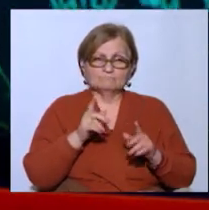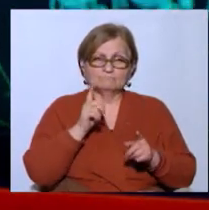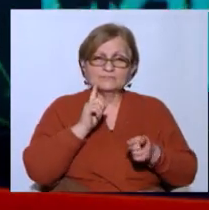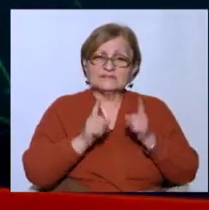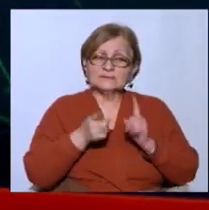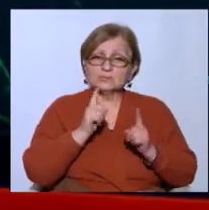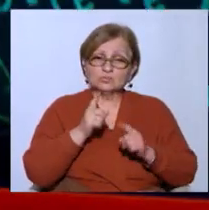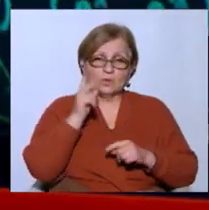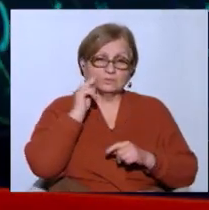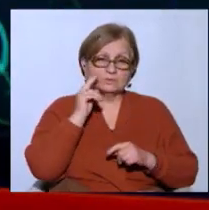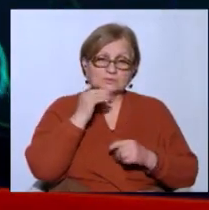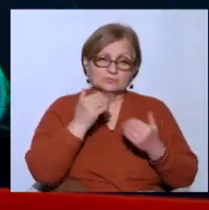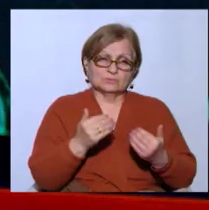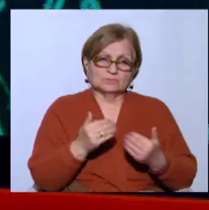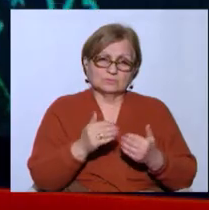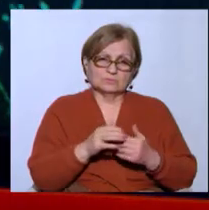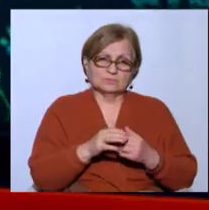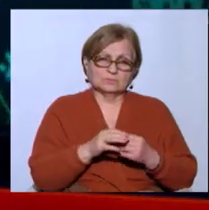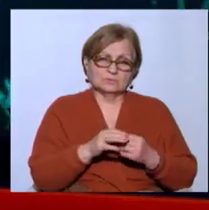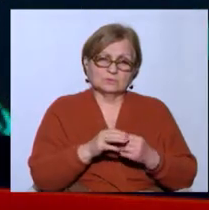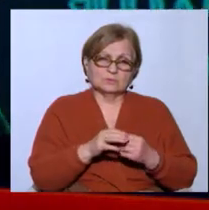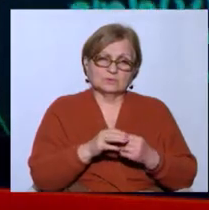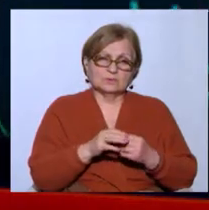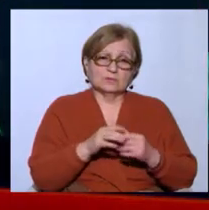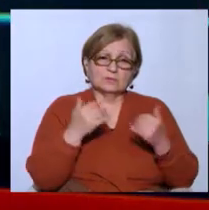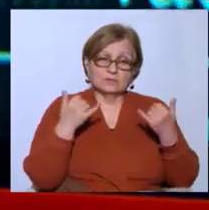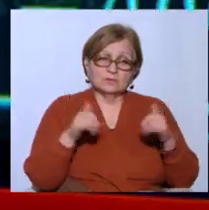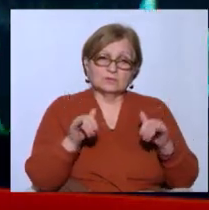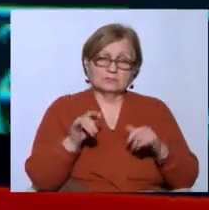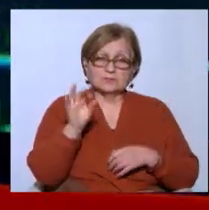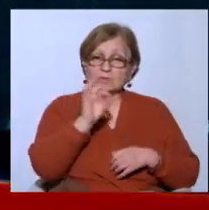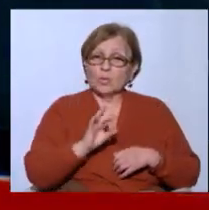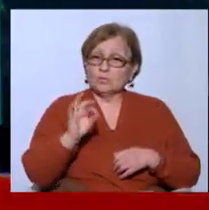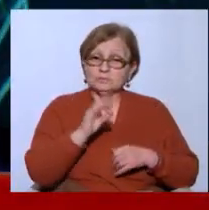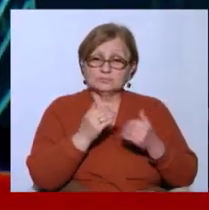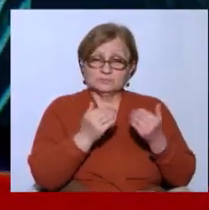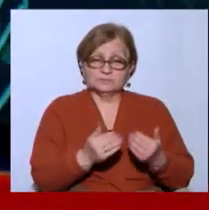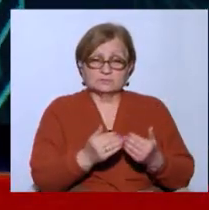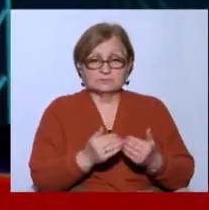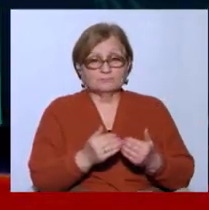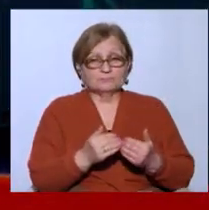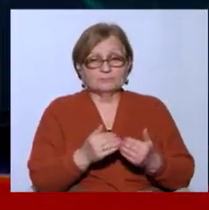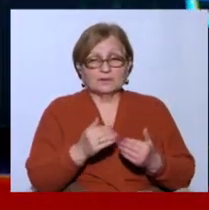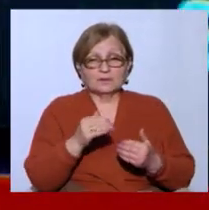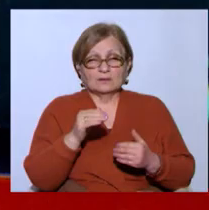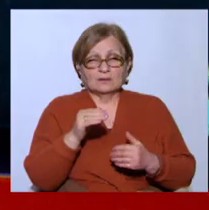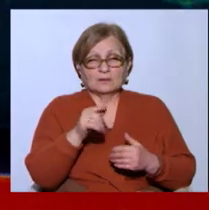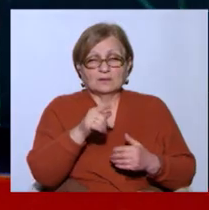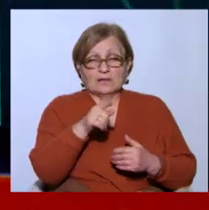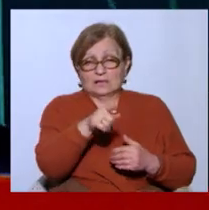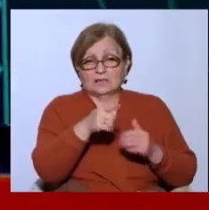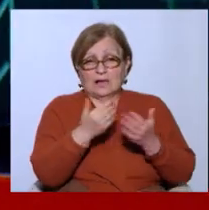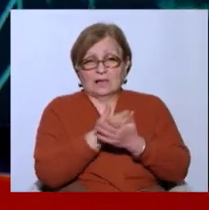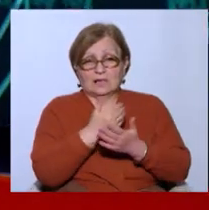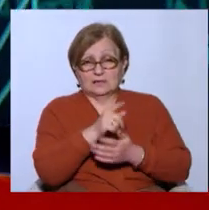ნატურული რიცხვისთვის და რამდენად გასაკვირი არ უნდა იყოს 0-ისთვის. შეგვიძლია ფაქტორიალთან დაკავშირებით